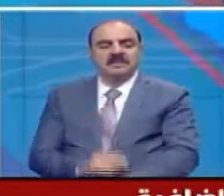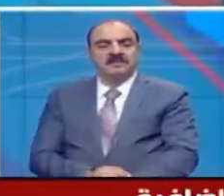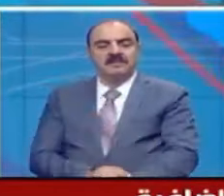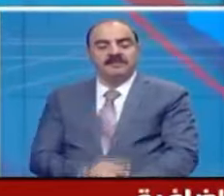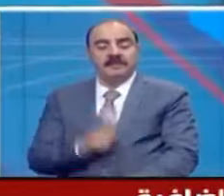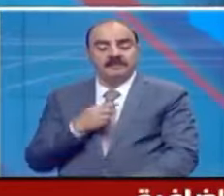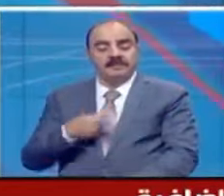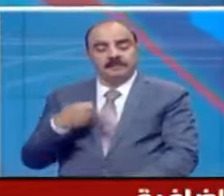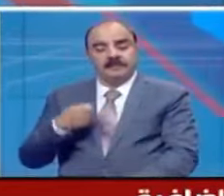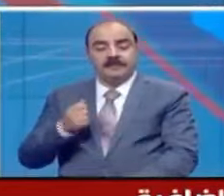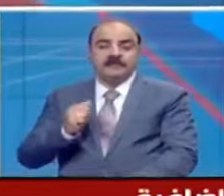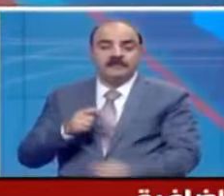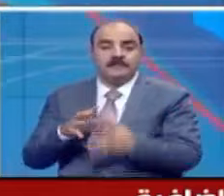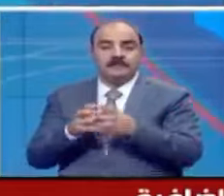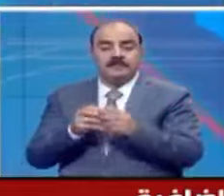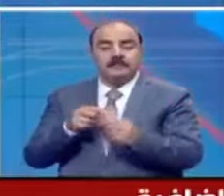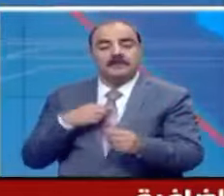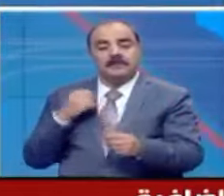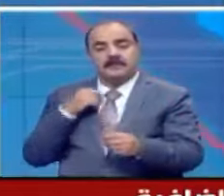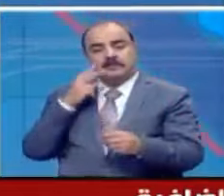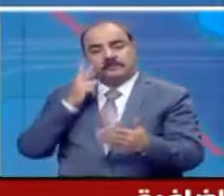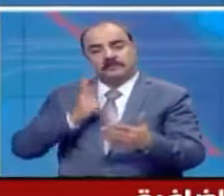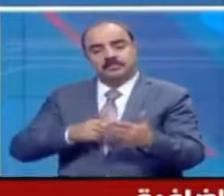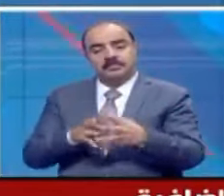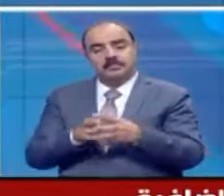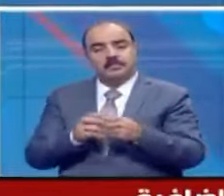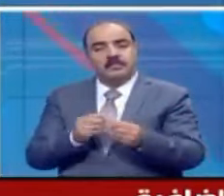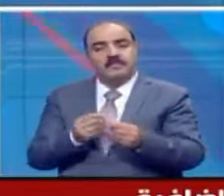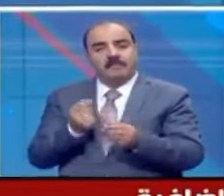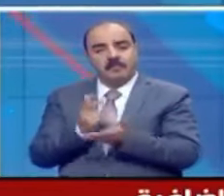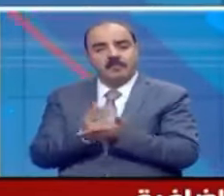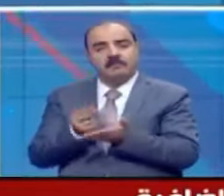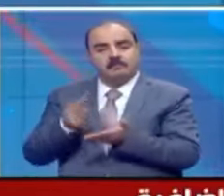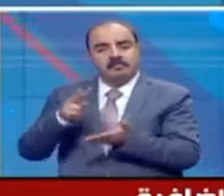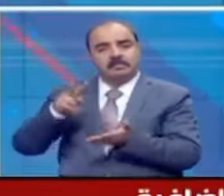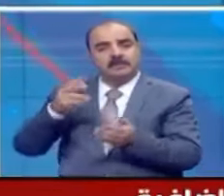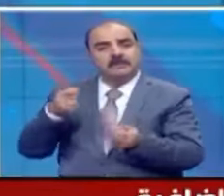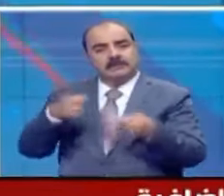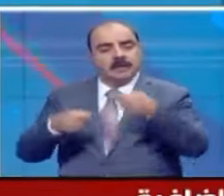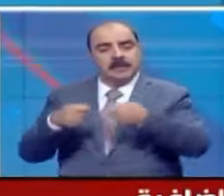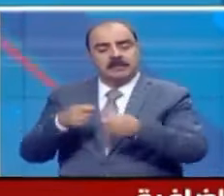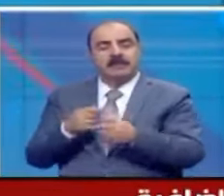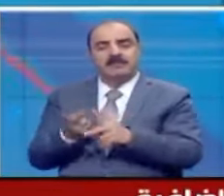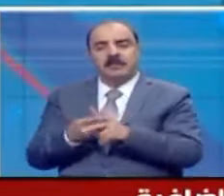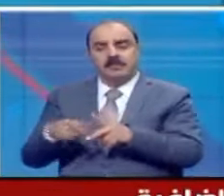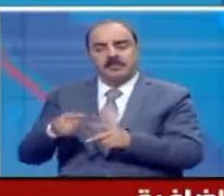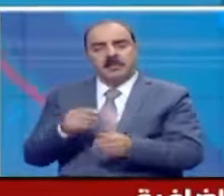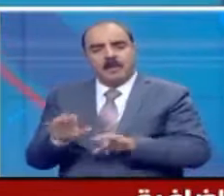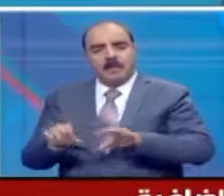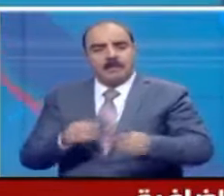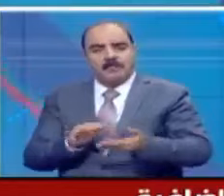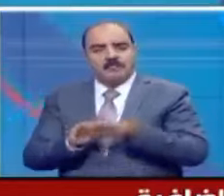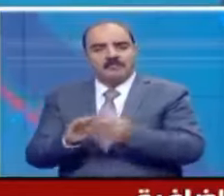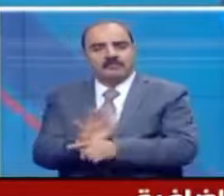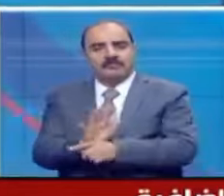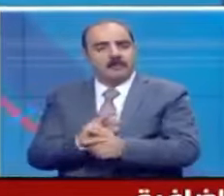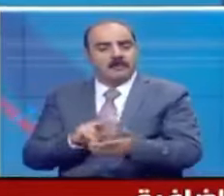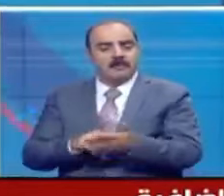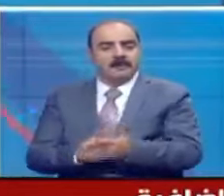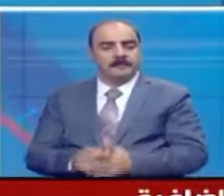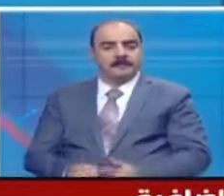أكرم، بعد التحية، كيف قرأت قرارات الرئيس السيسي التي تهدف بالأساس للتخفيف عن